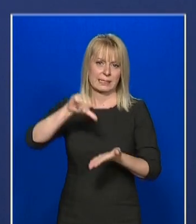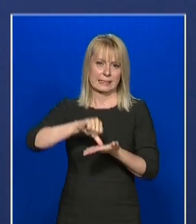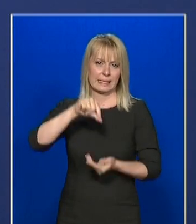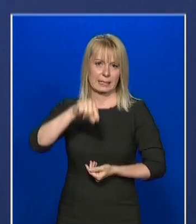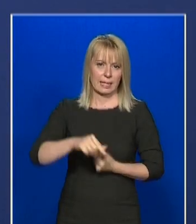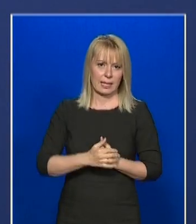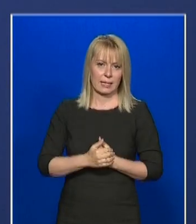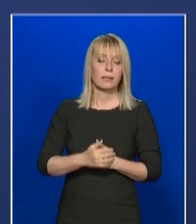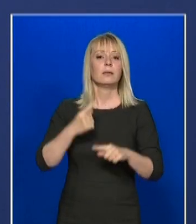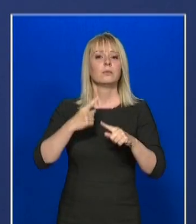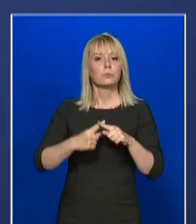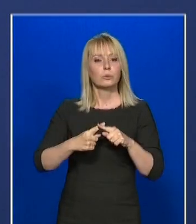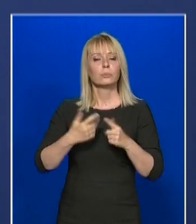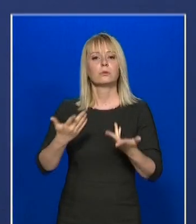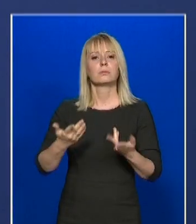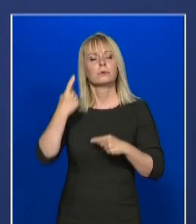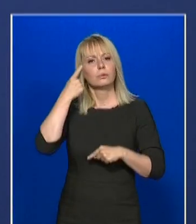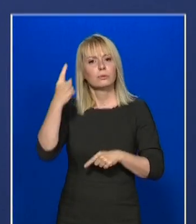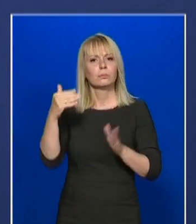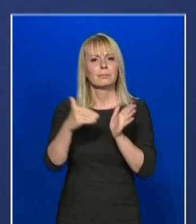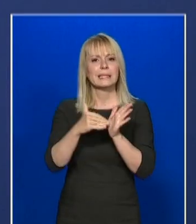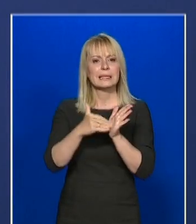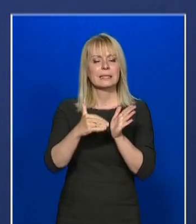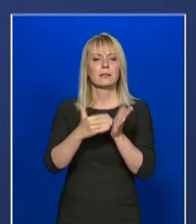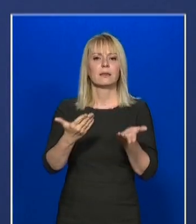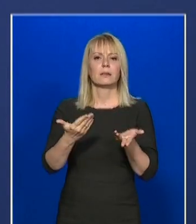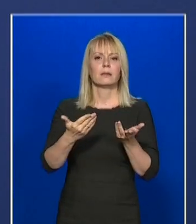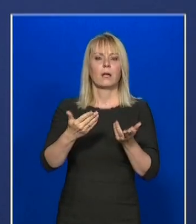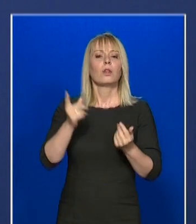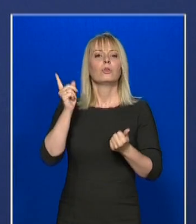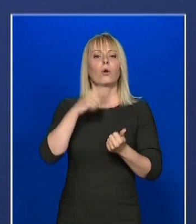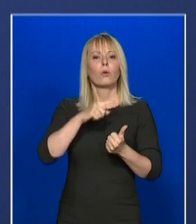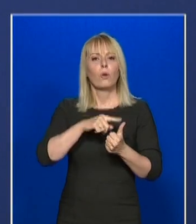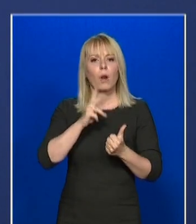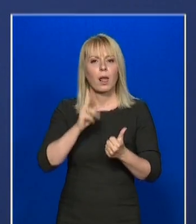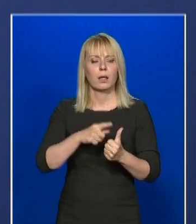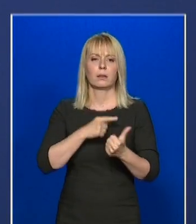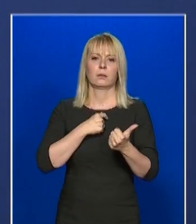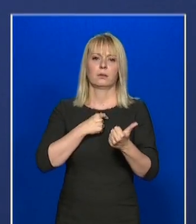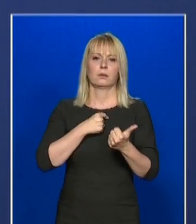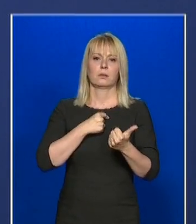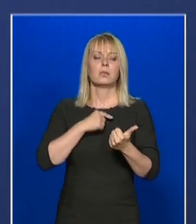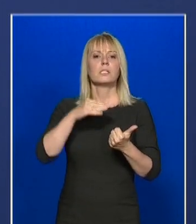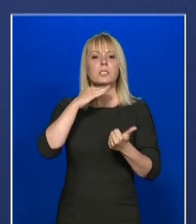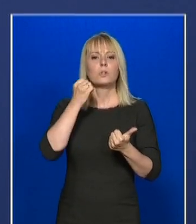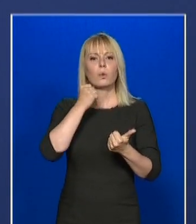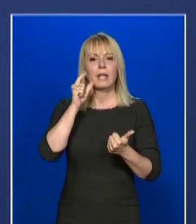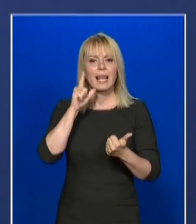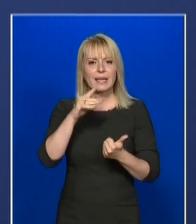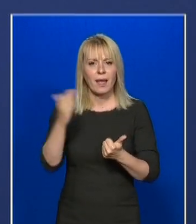Ezen kívül tudunk még tököl, sződliget,